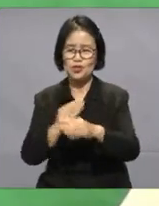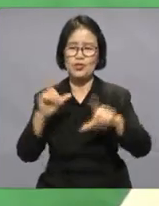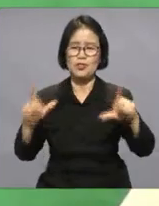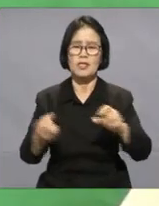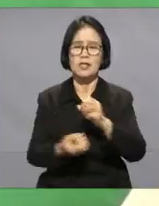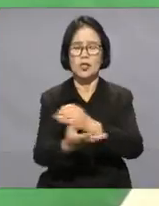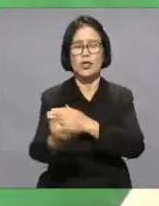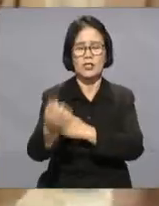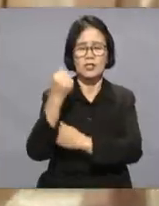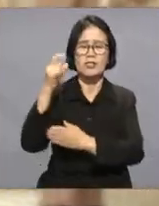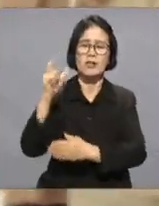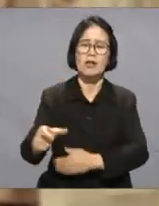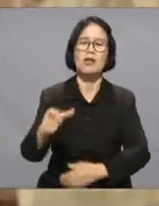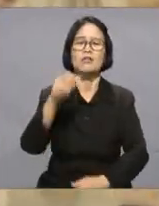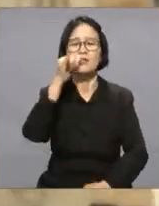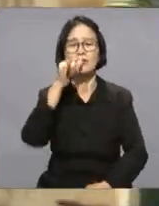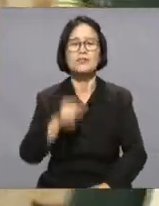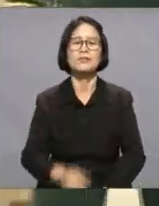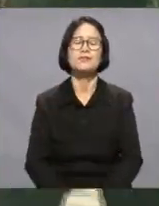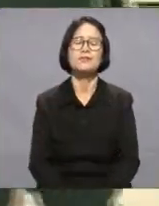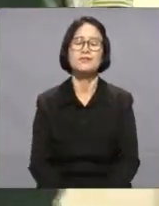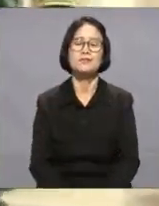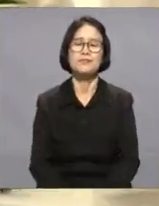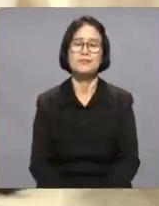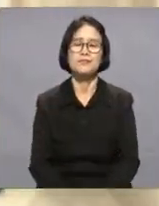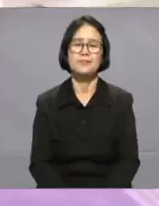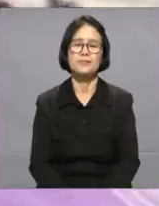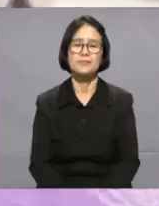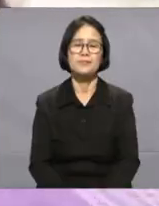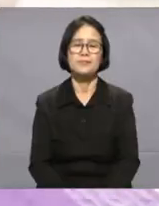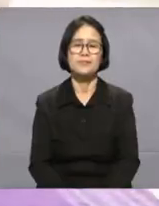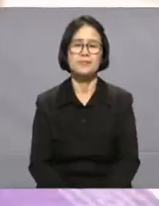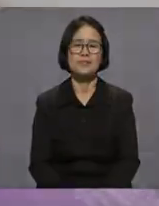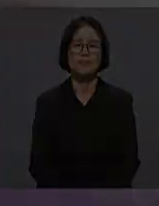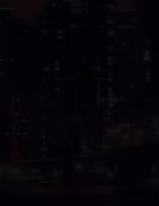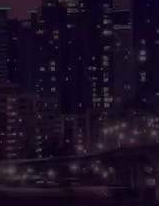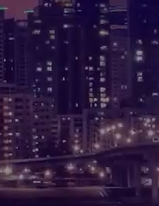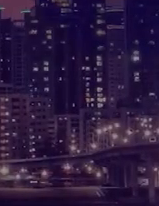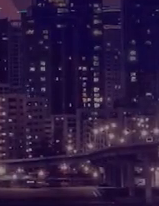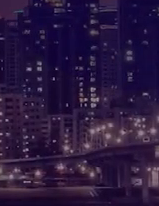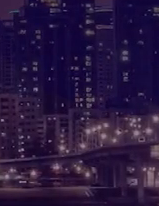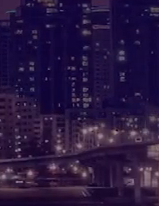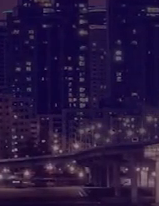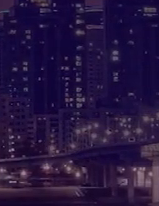지역의 영향력을 강화하고 있는 모양새입니다. OBS 뉴스 황다연입니다.